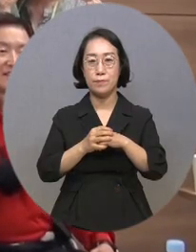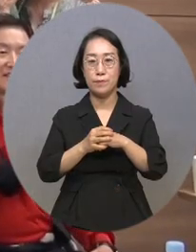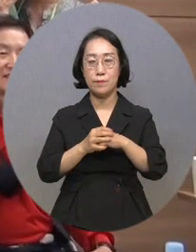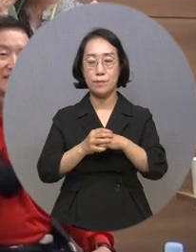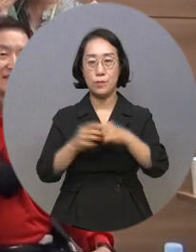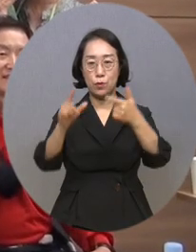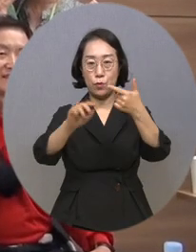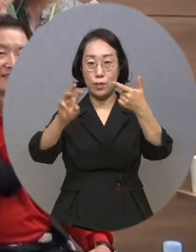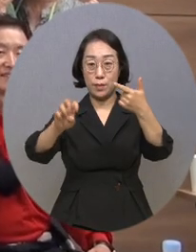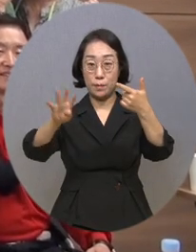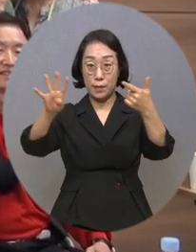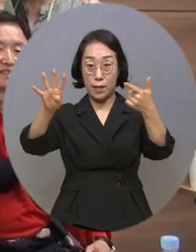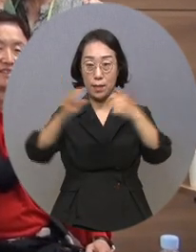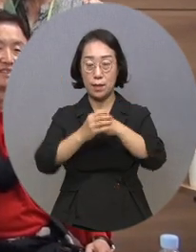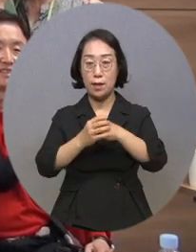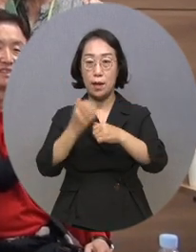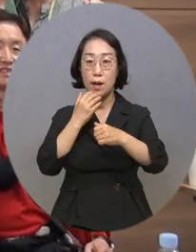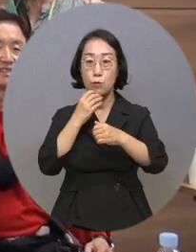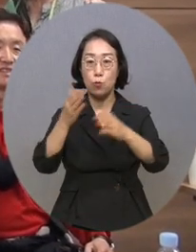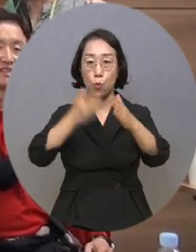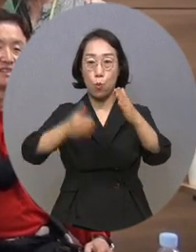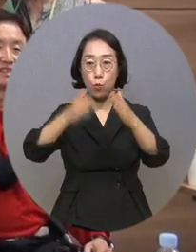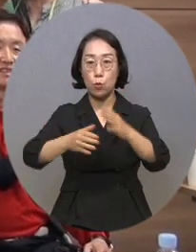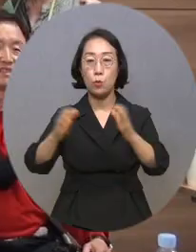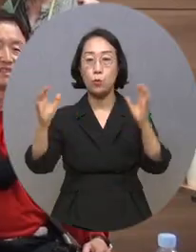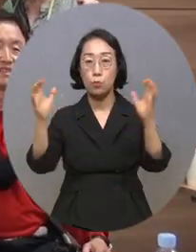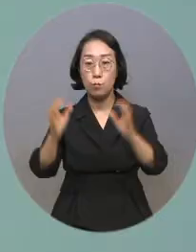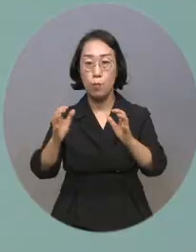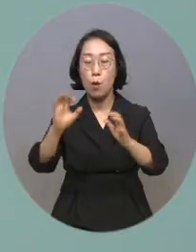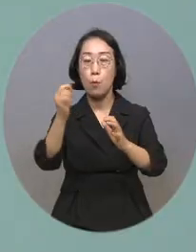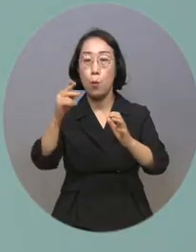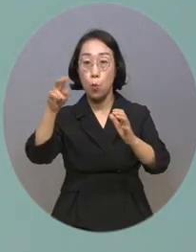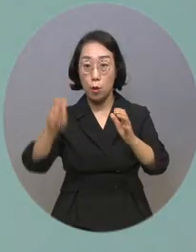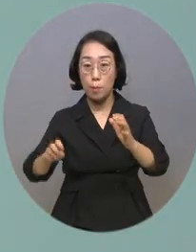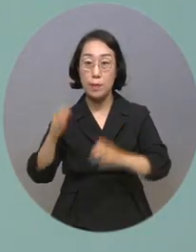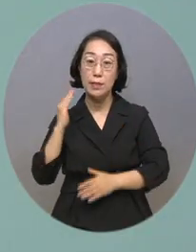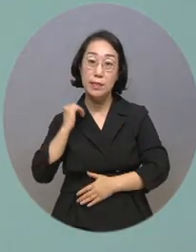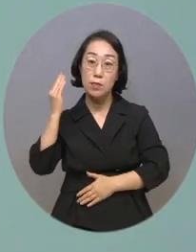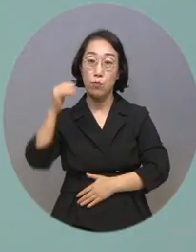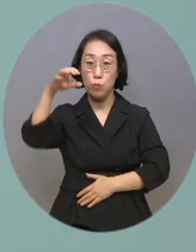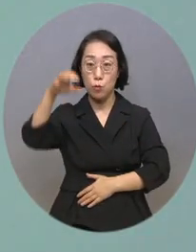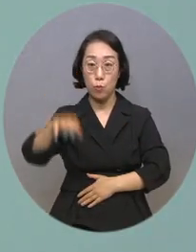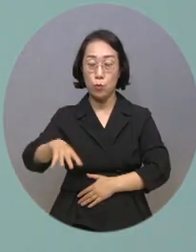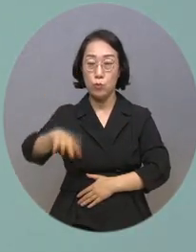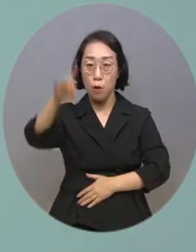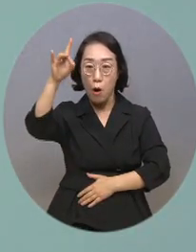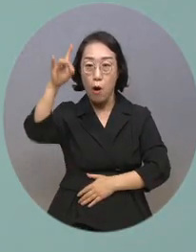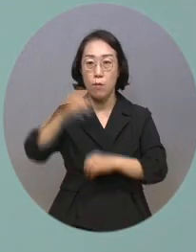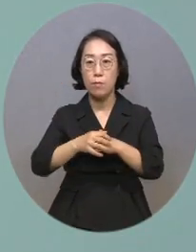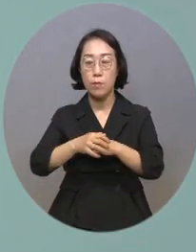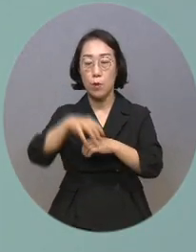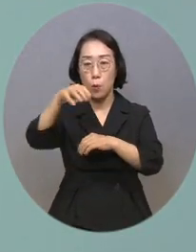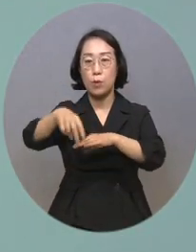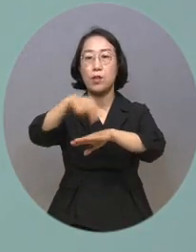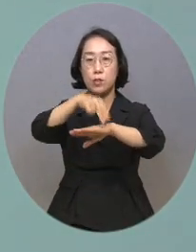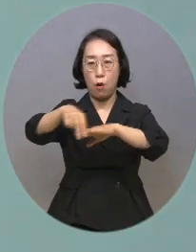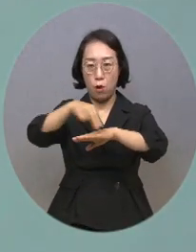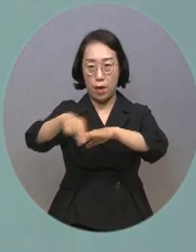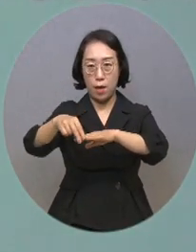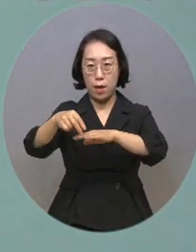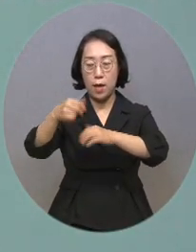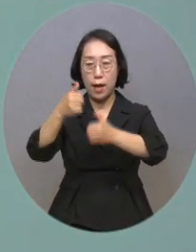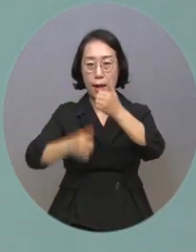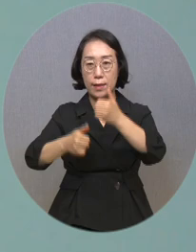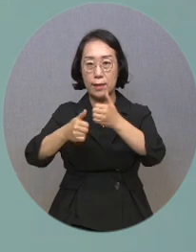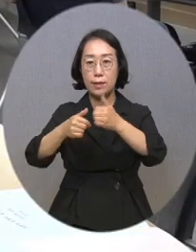지난 24일 한국공론포럼은 의정부에서 전국 최초 공론장 설계와 갈등조정학교